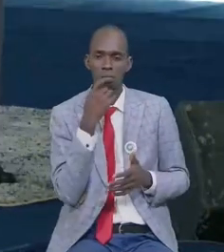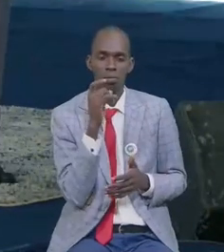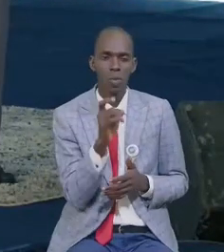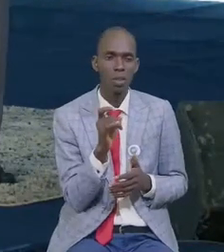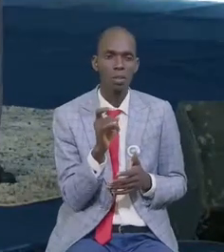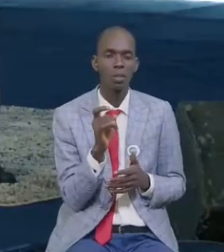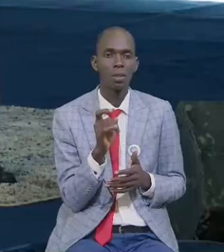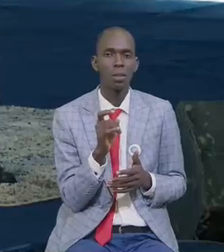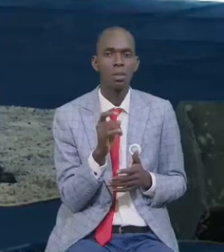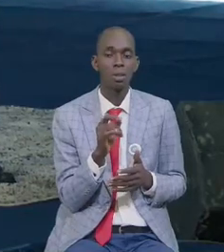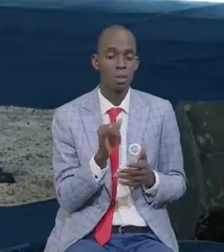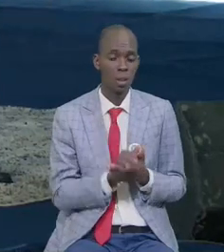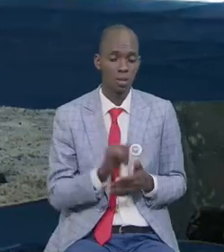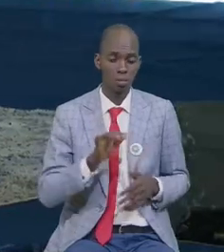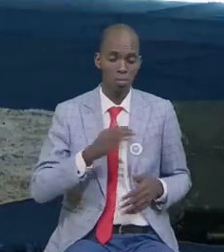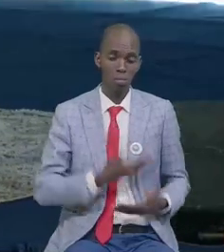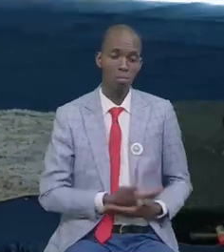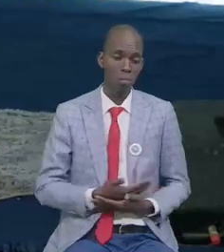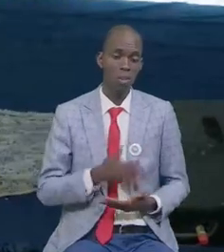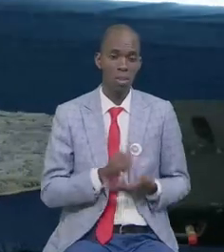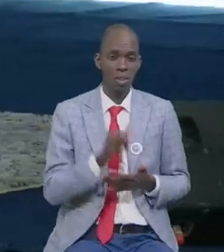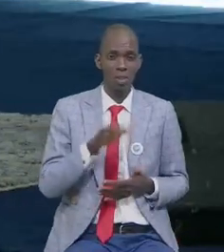Chaque fois, cet enfant a souffert.